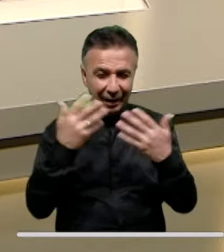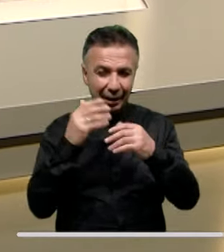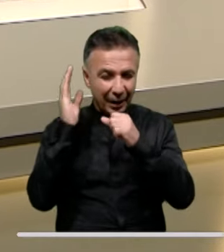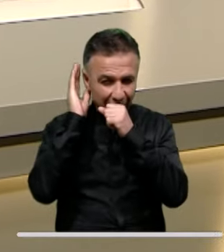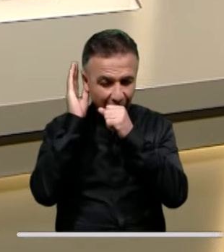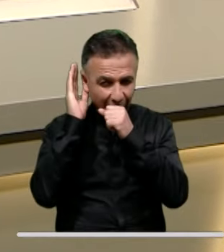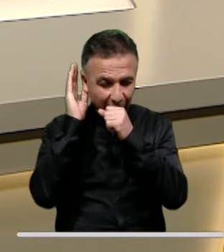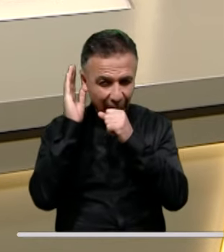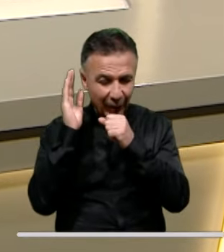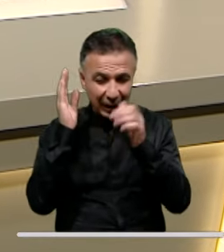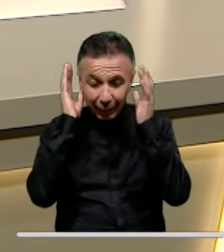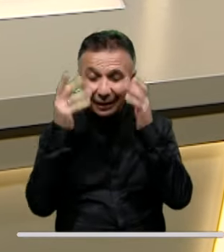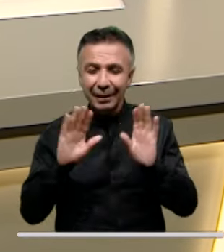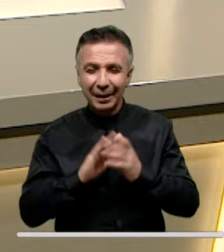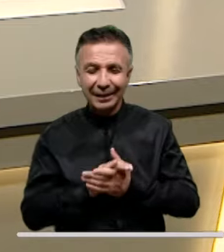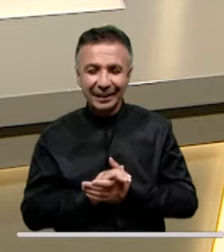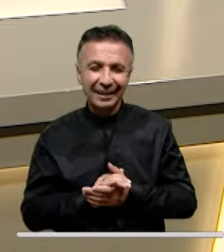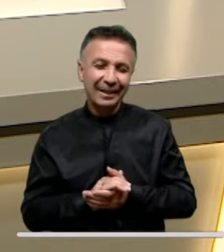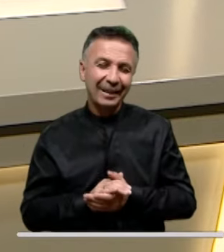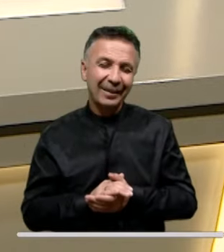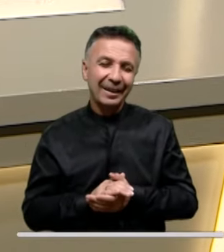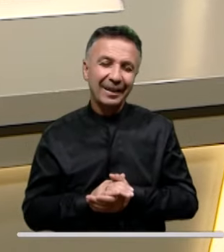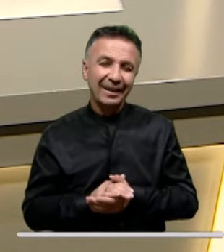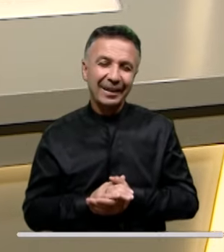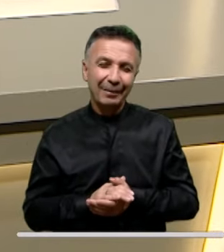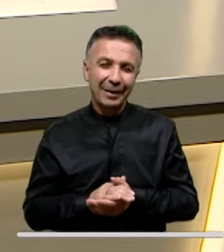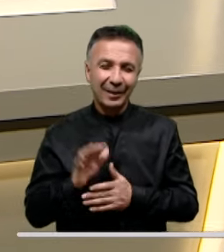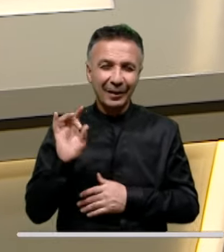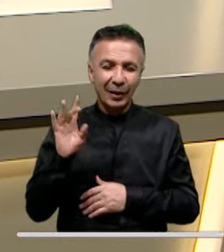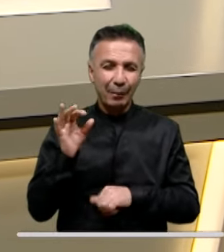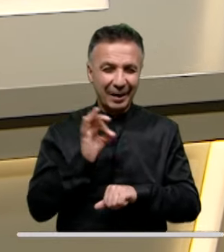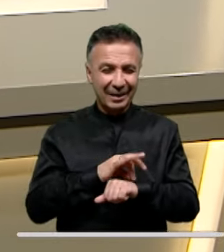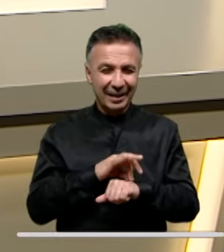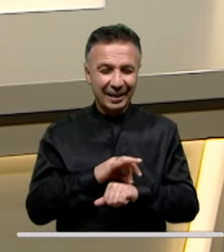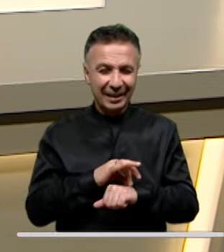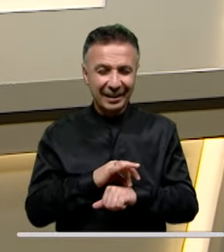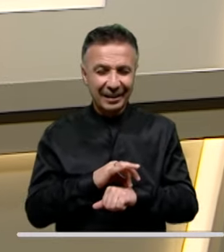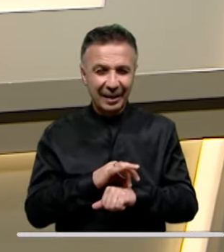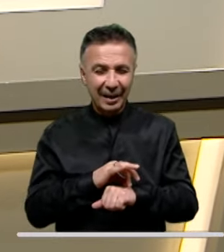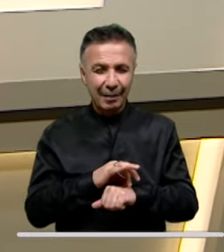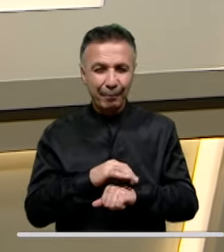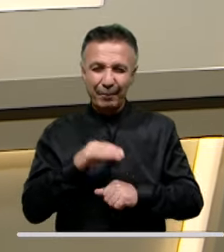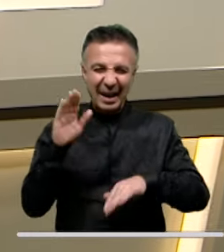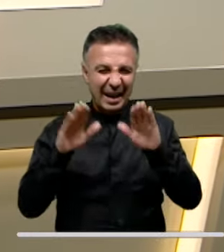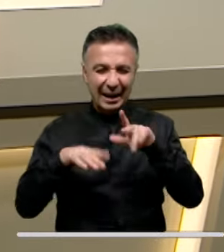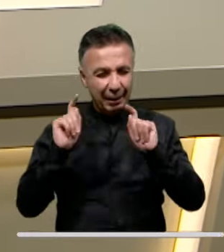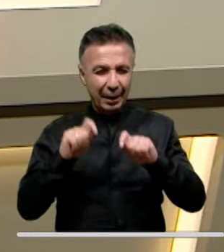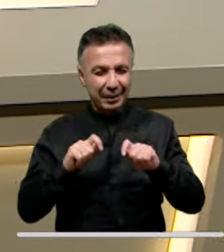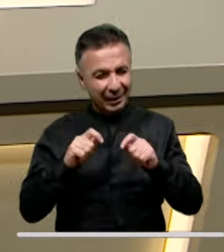bilmediğiniz ya. Burada bir 15 dakikalık bir reklam arası yapsanız tavsiye olarak bu. Benim sorum